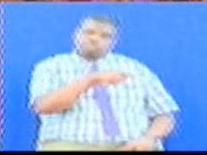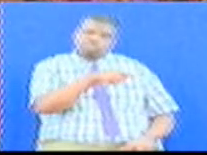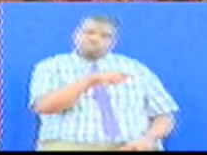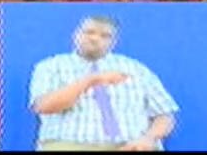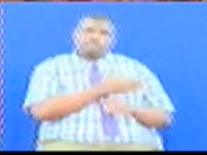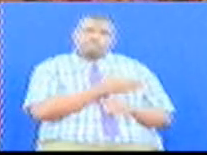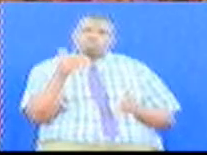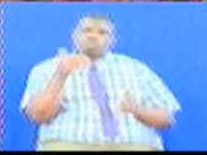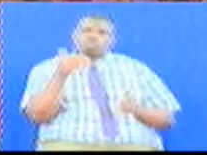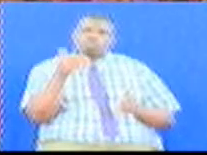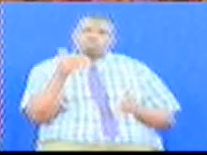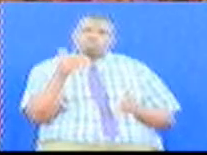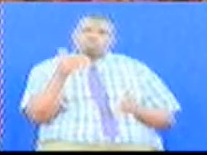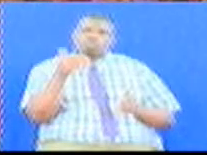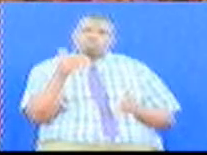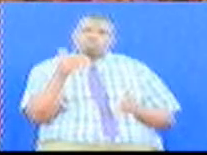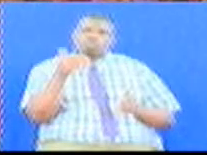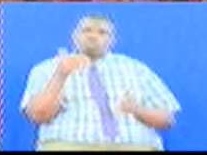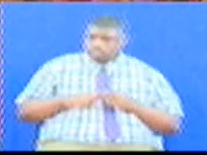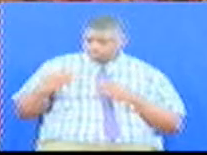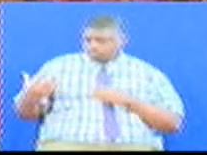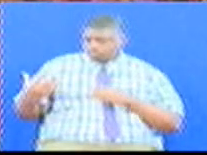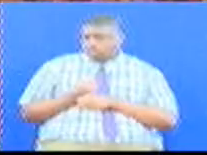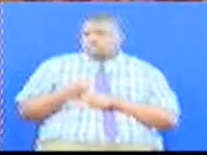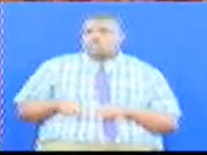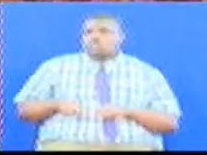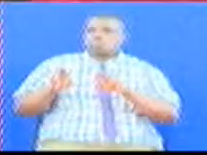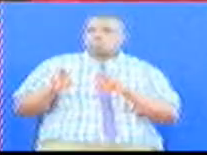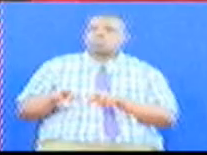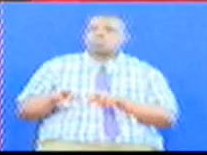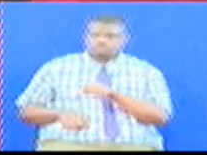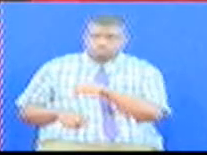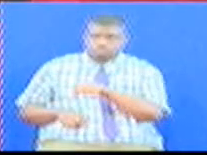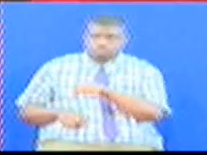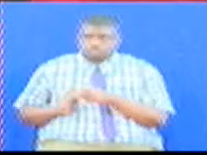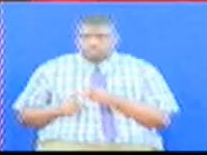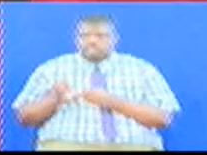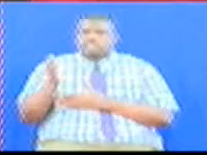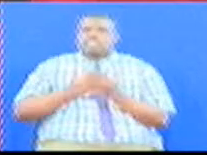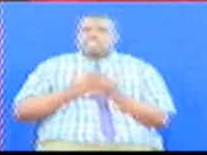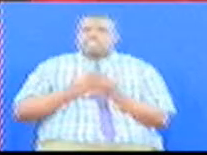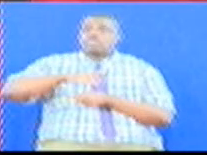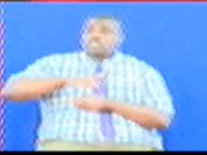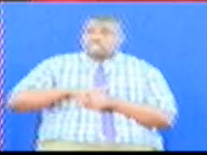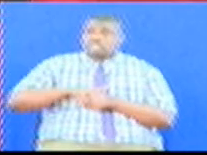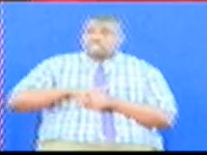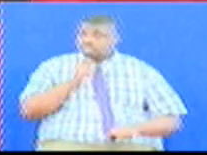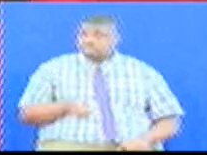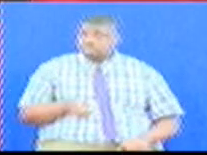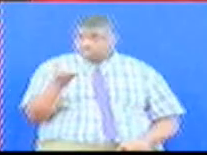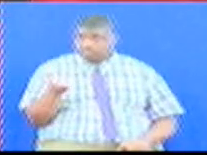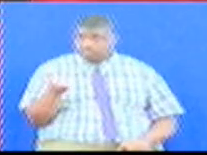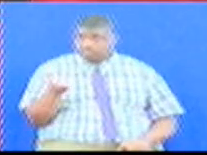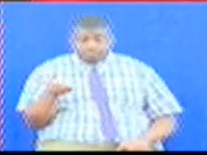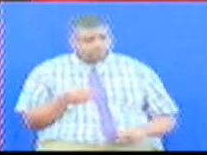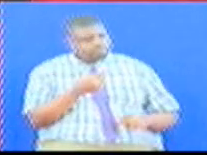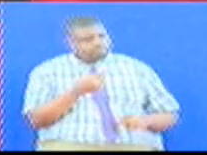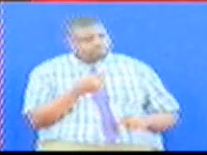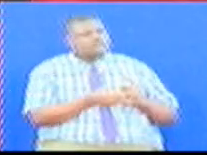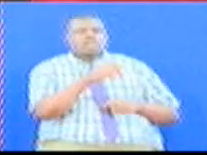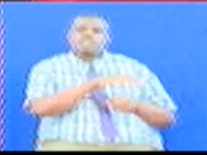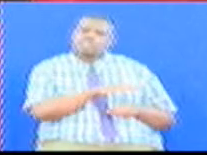hatua ya mahakama ili kuweza kupata hiyo hukumu. Sababu imeonekana maeneo mengi sana Mheshimiwa Naibu Speaker, mara